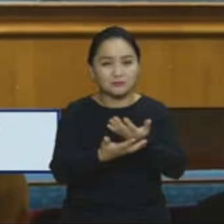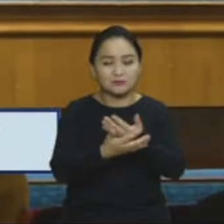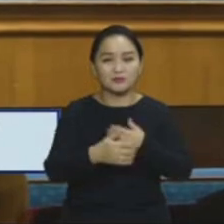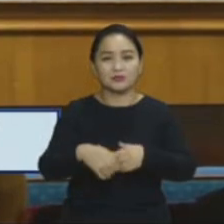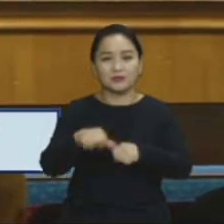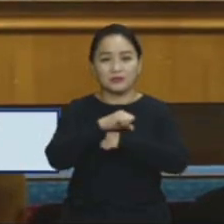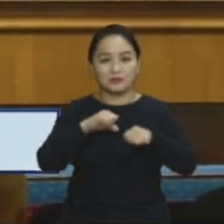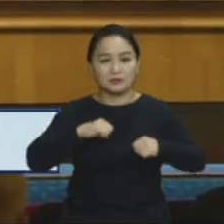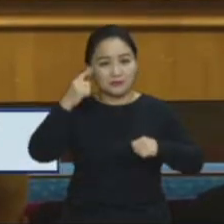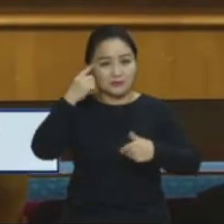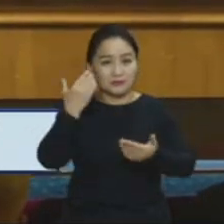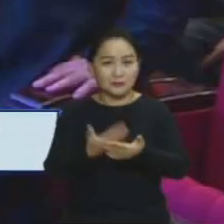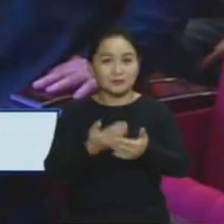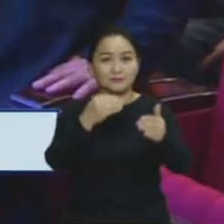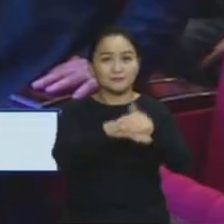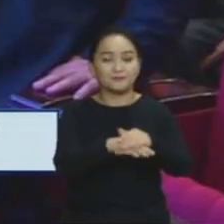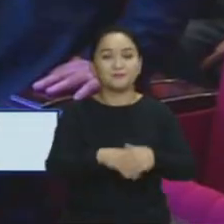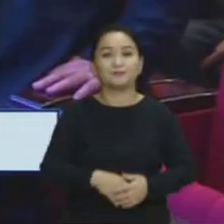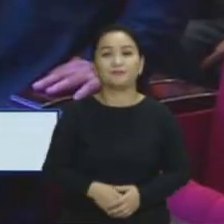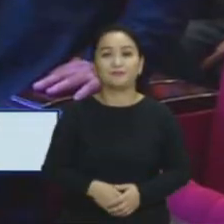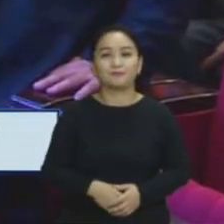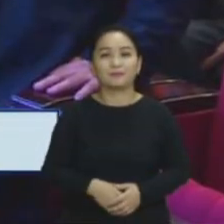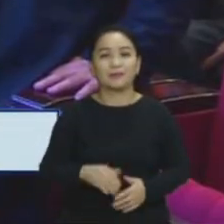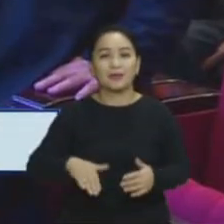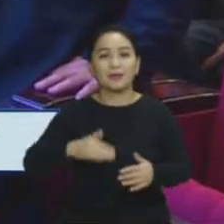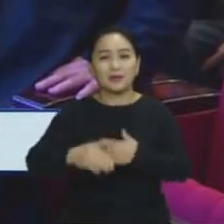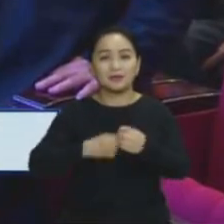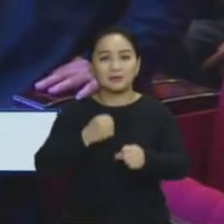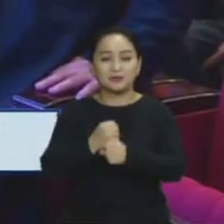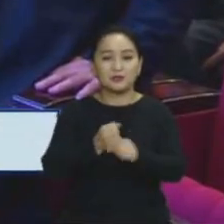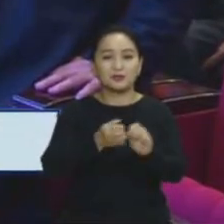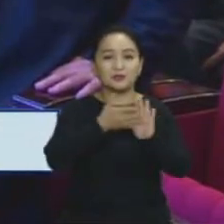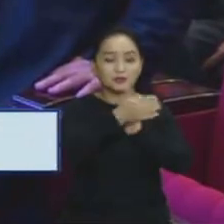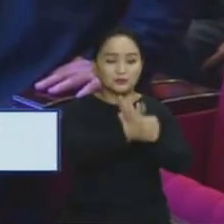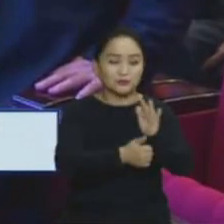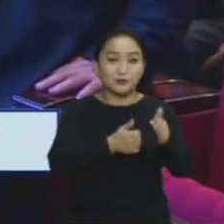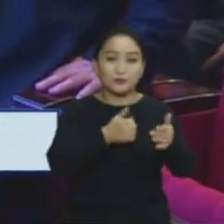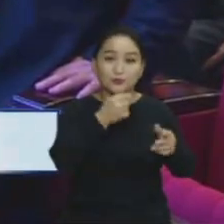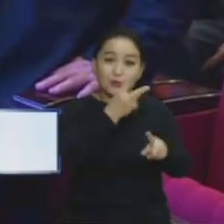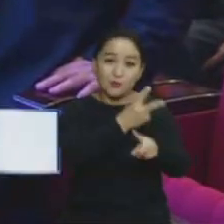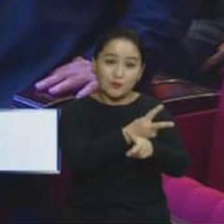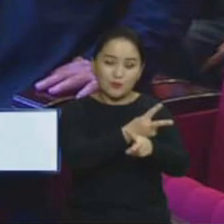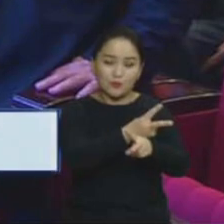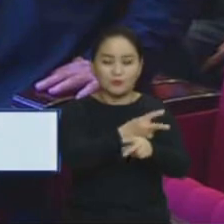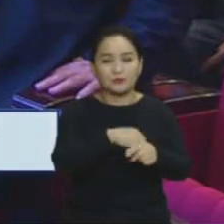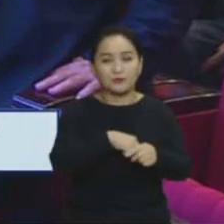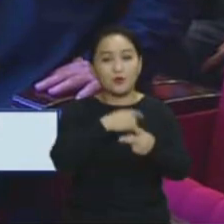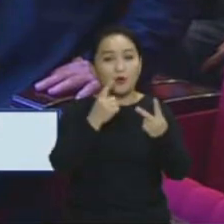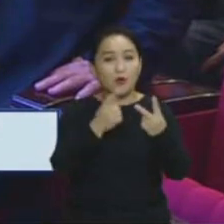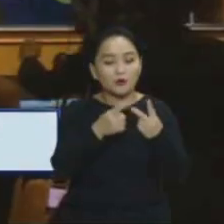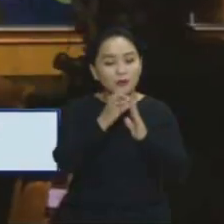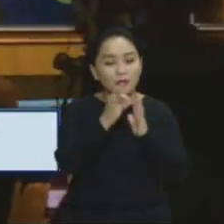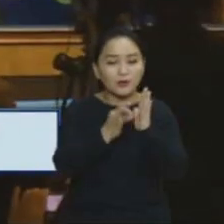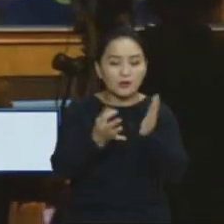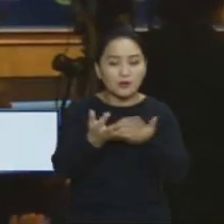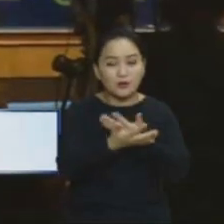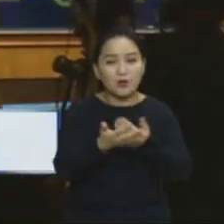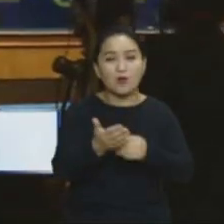ордонд. Ямартай ч ирэх оны төсвийн хуулийг улсын хурлаараа хоёр дахь хилцүүлэгт оруулахаас өмнө инхүү иргэд аж ахуй нэгж байгууллагууд болоод